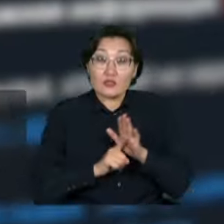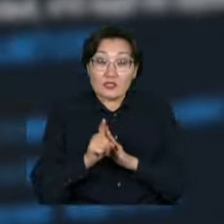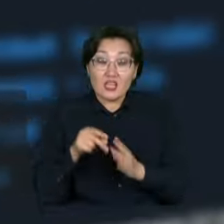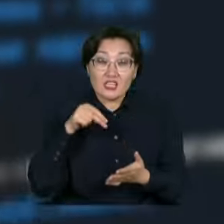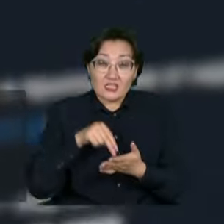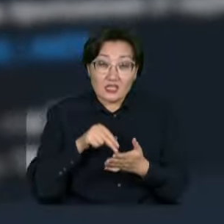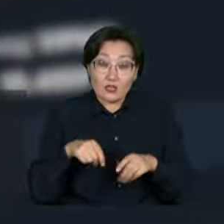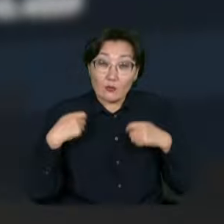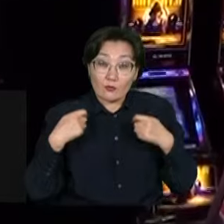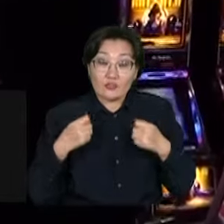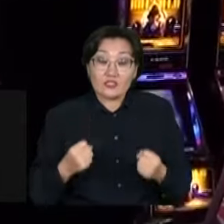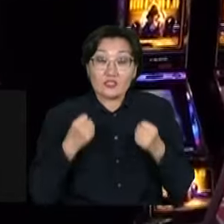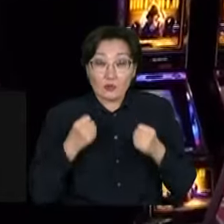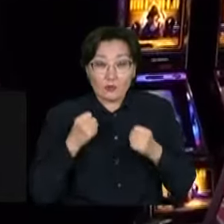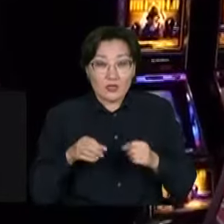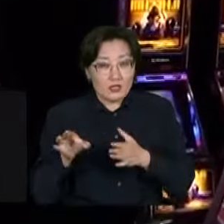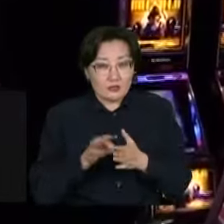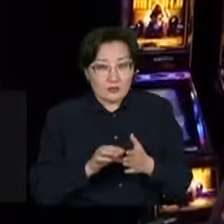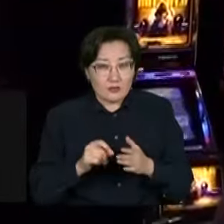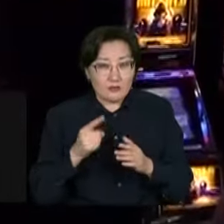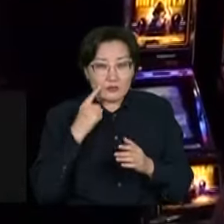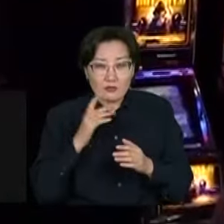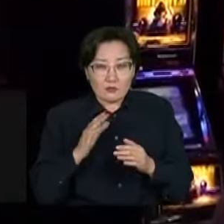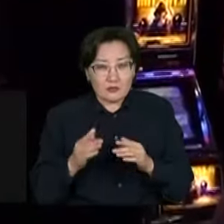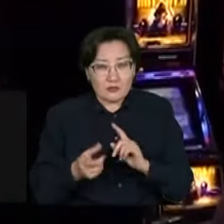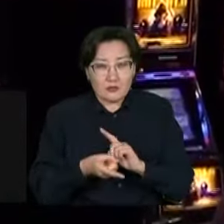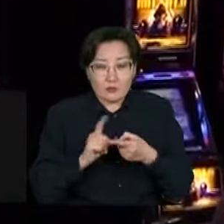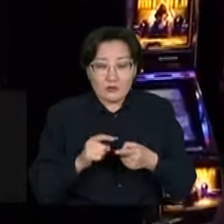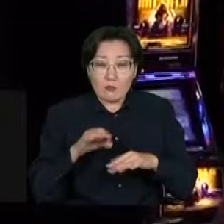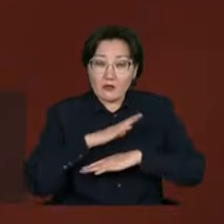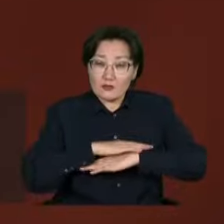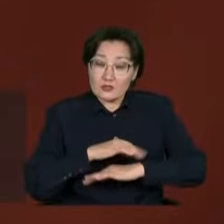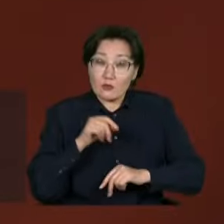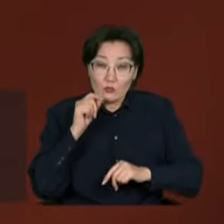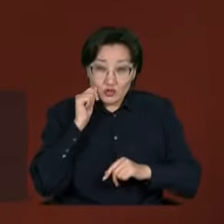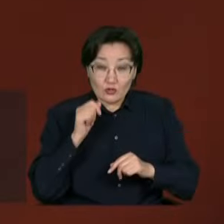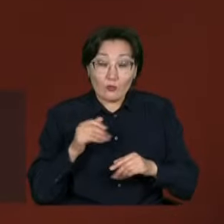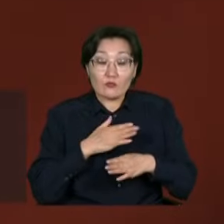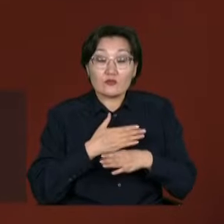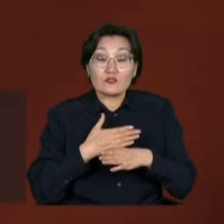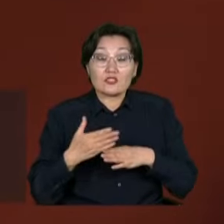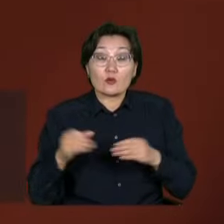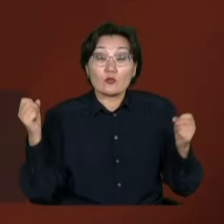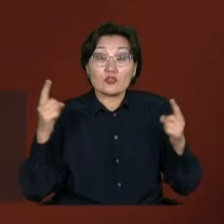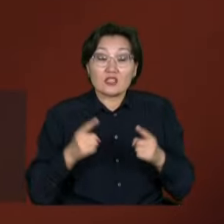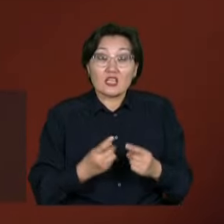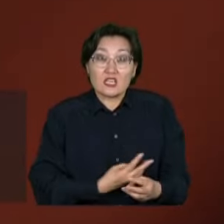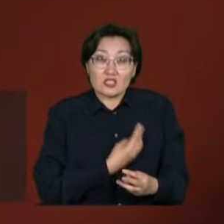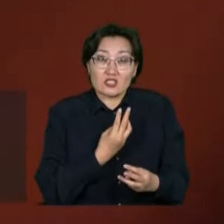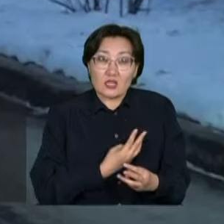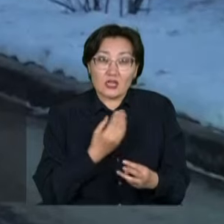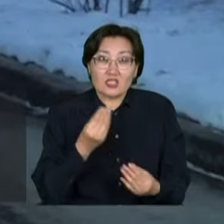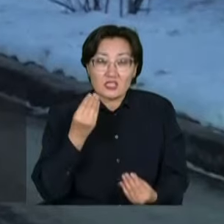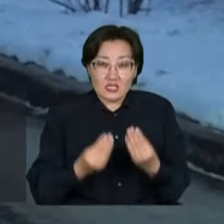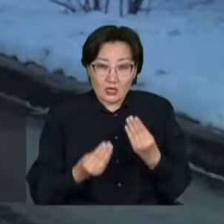ставками на спорт. По ее словам, она не сразу начала замечать изменения в поведении мужа, но вскоре узнала о его страсти к азартным играм.